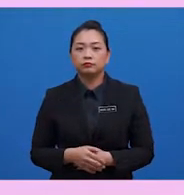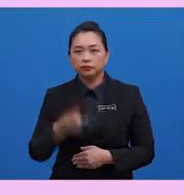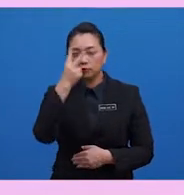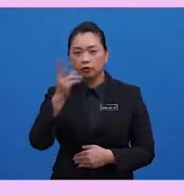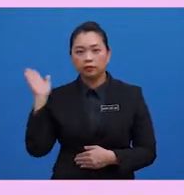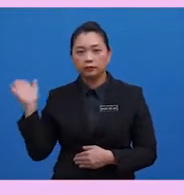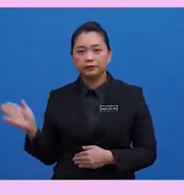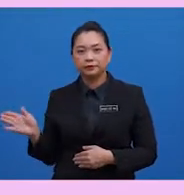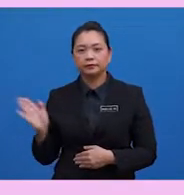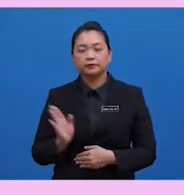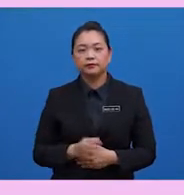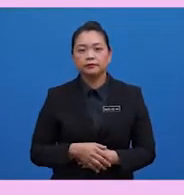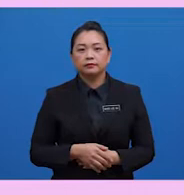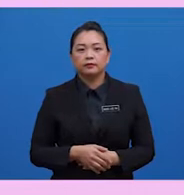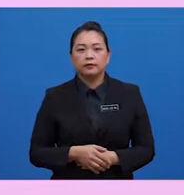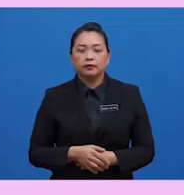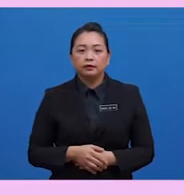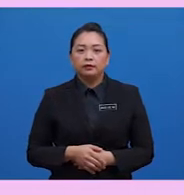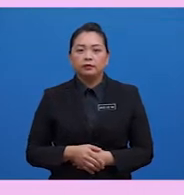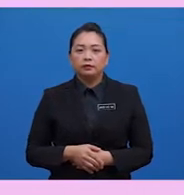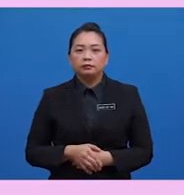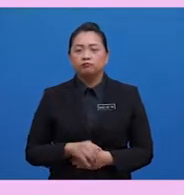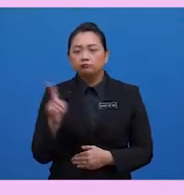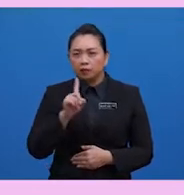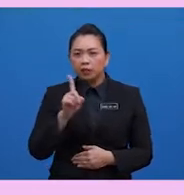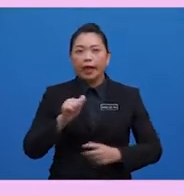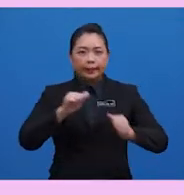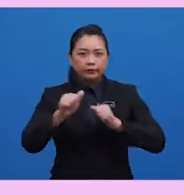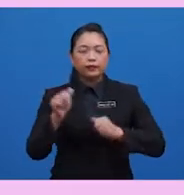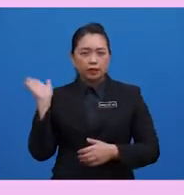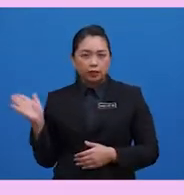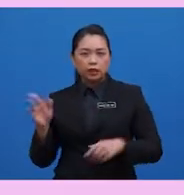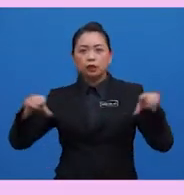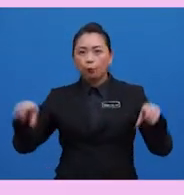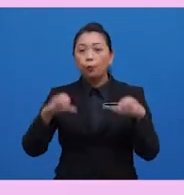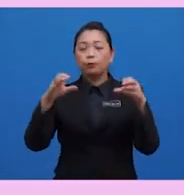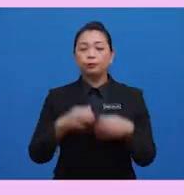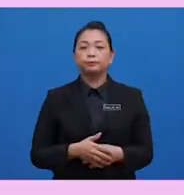Berdasarkan pada gambar yang dipaparkan, di manakah aktiviti ini dilakukan?